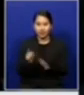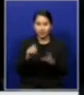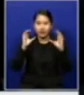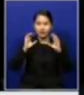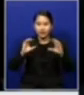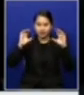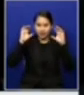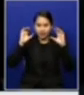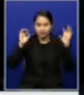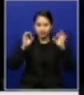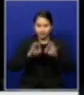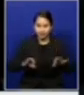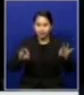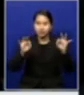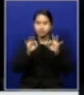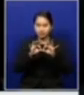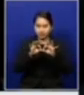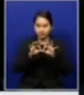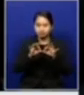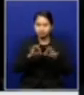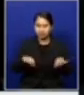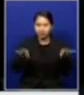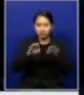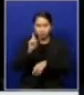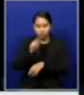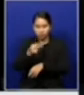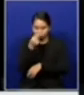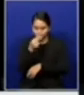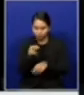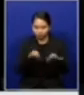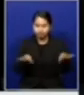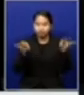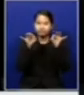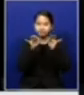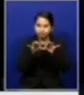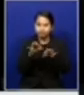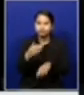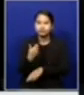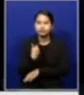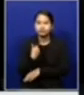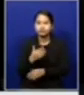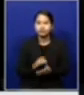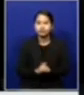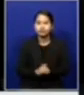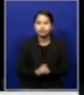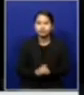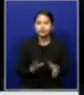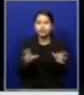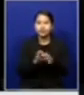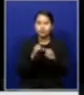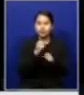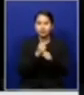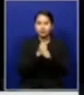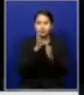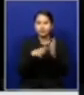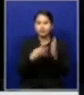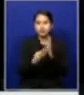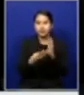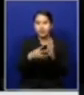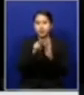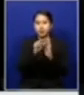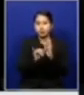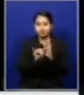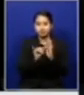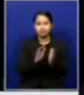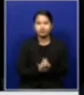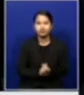จะให้ความสำคัญนะครับในเรื่องของการที่จะทำเป็นนโยบาย